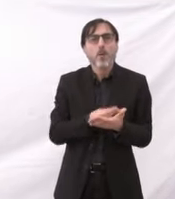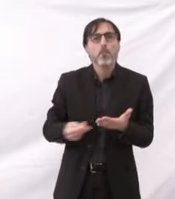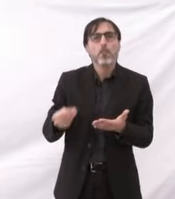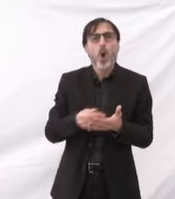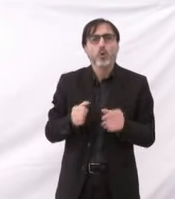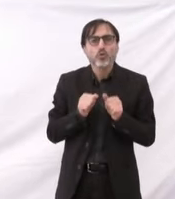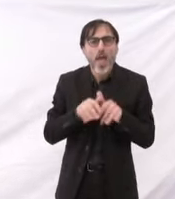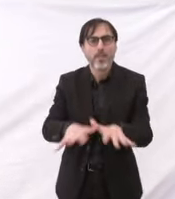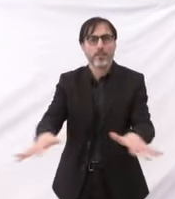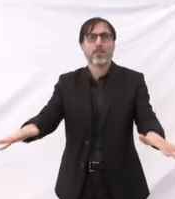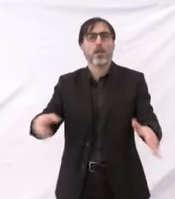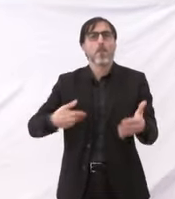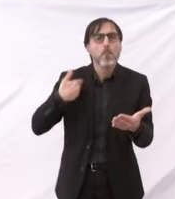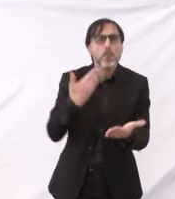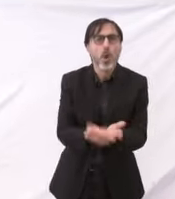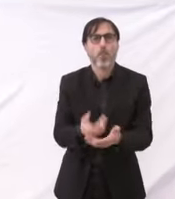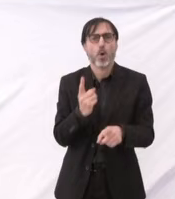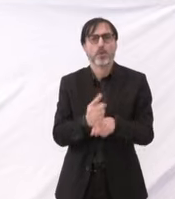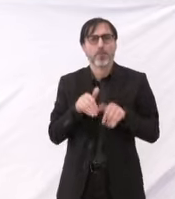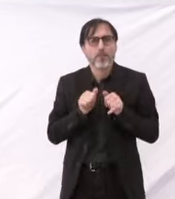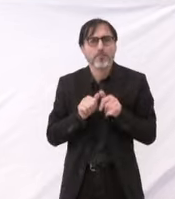di proposte.